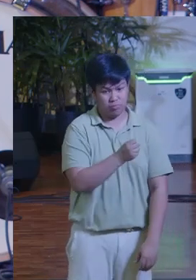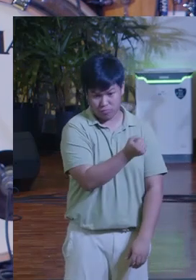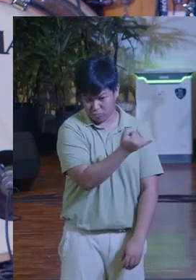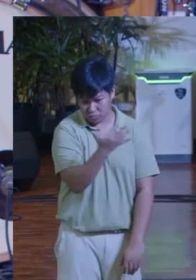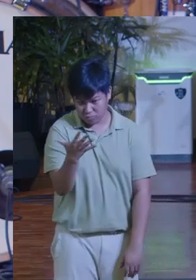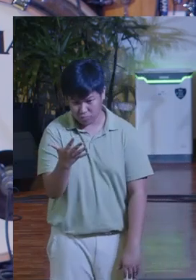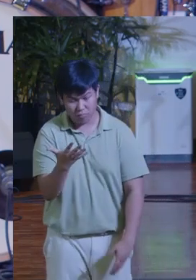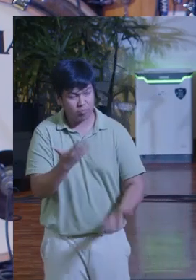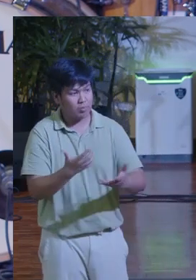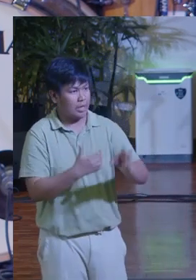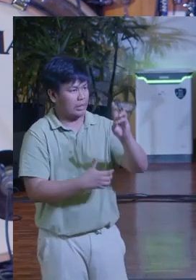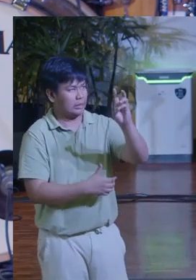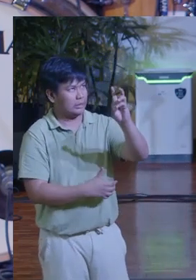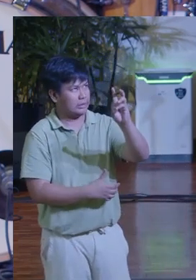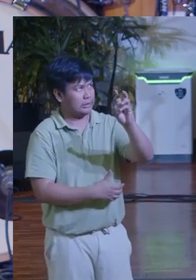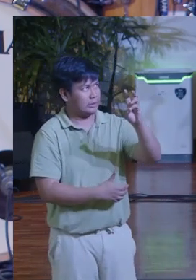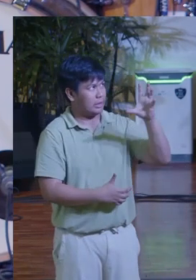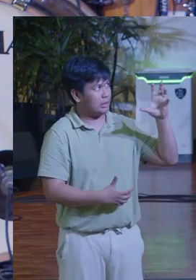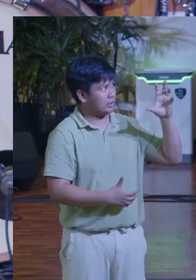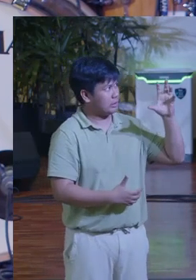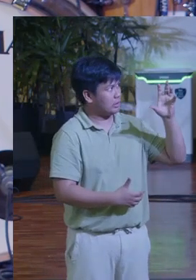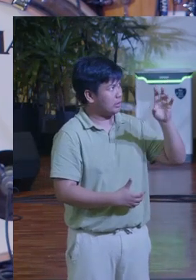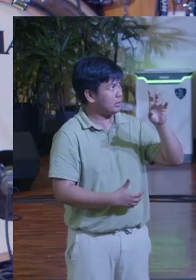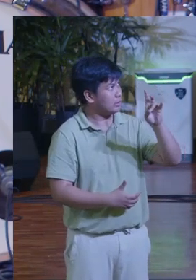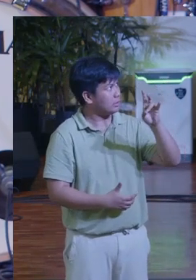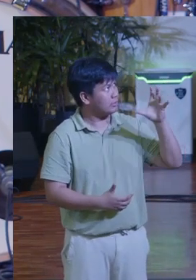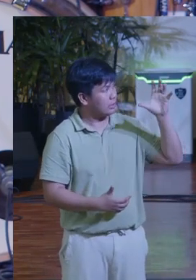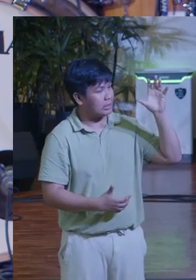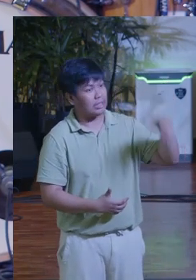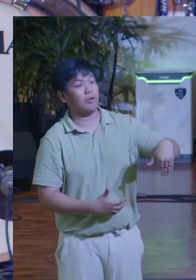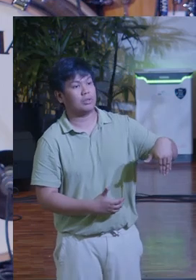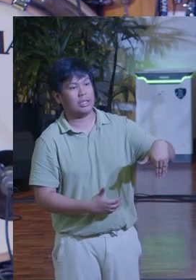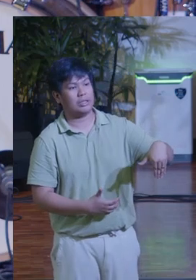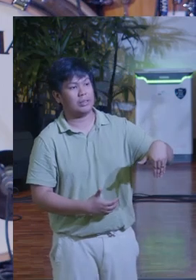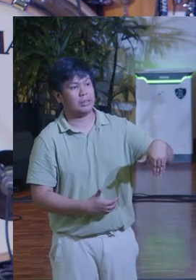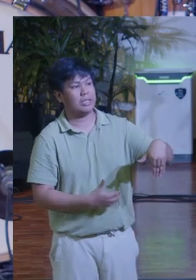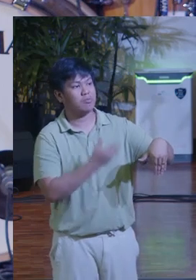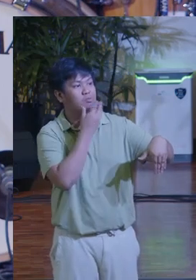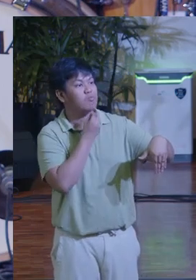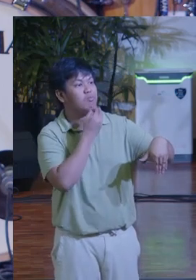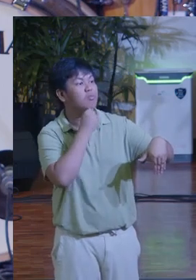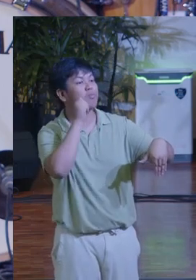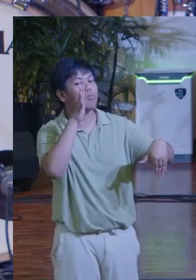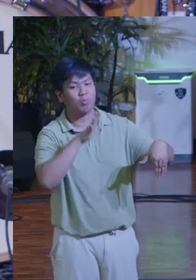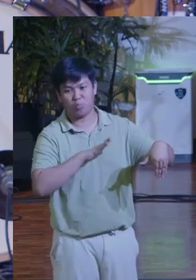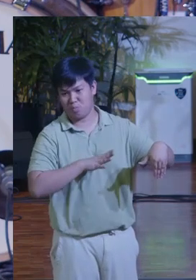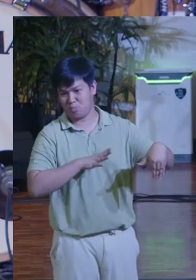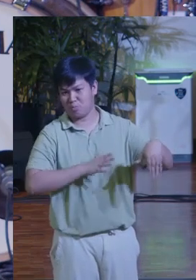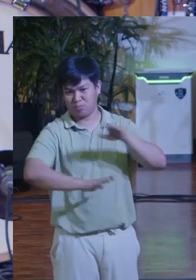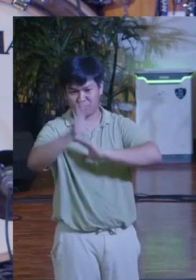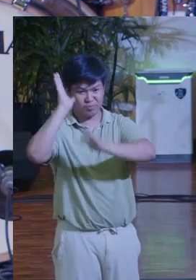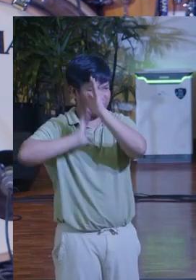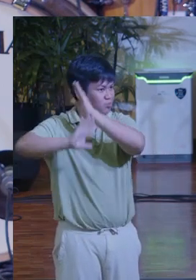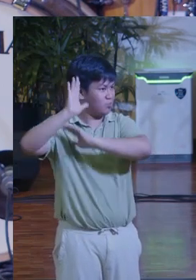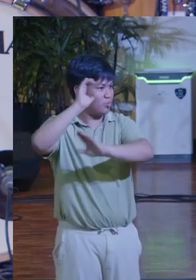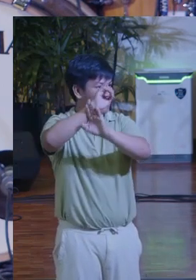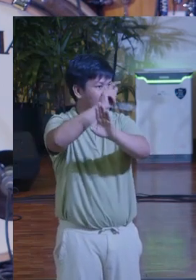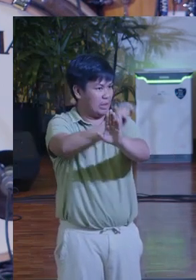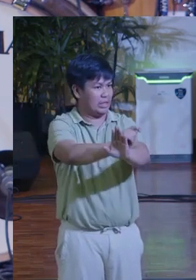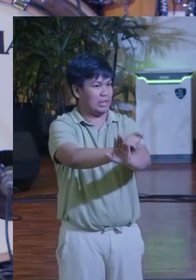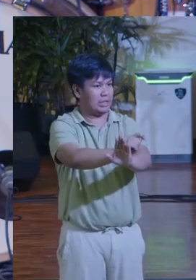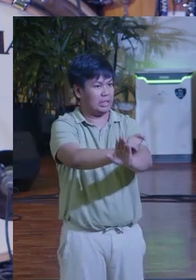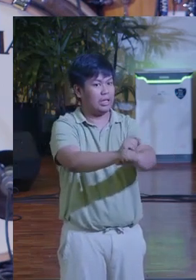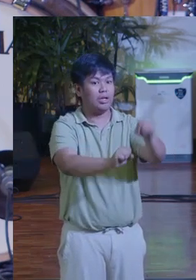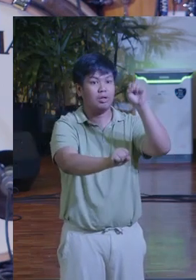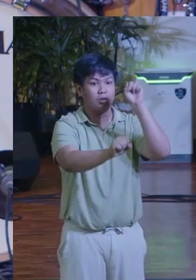mga 600, 700,000. So, kung ganun sila karami,